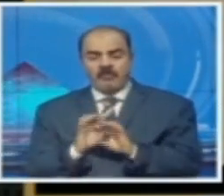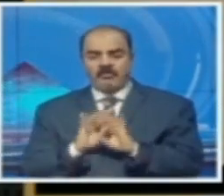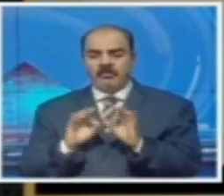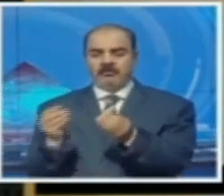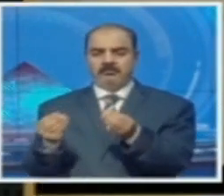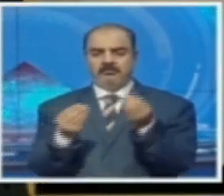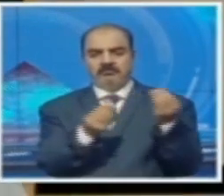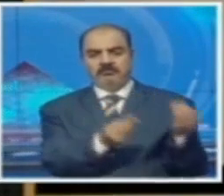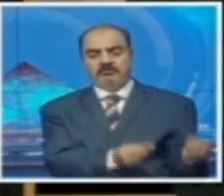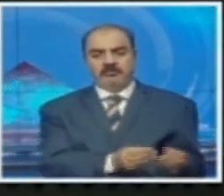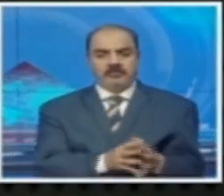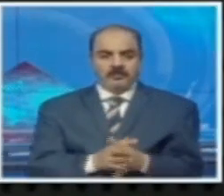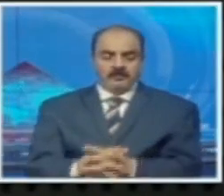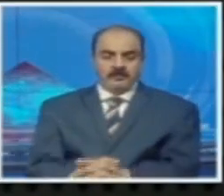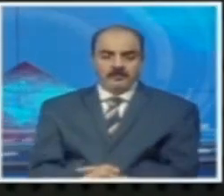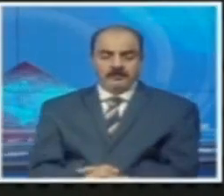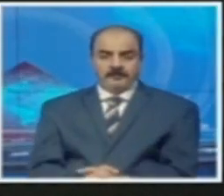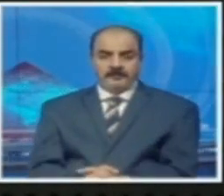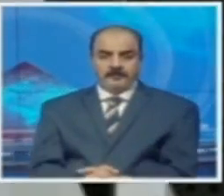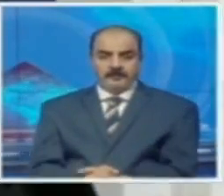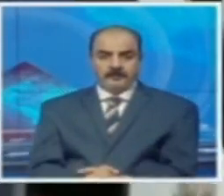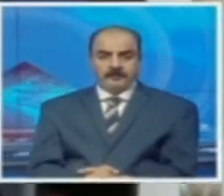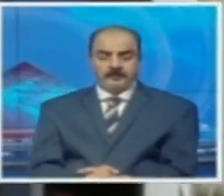مبلغ بسرقتها.